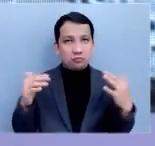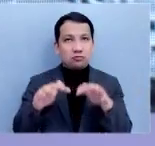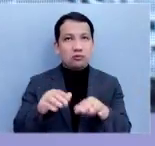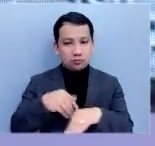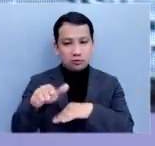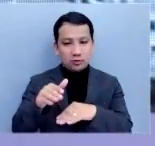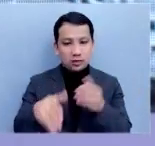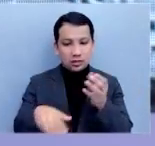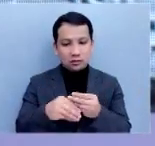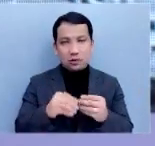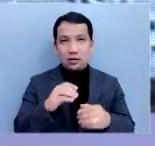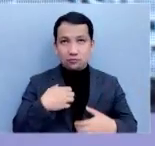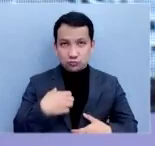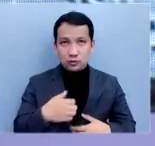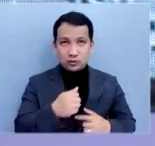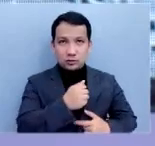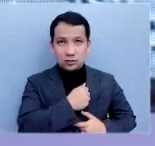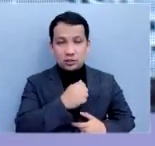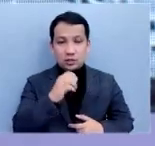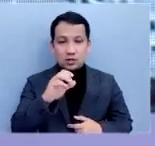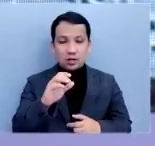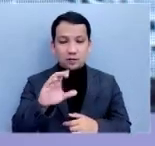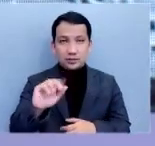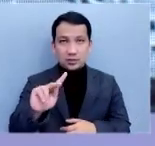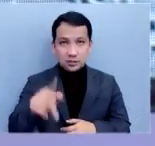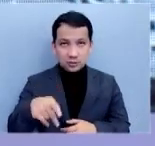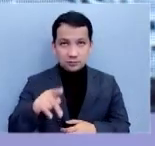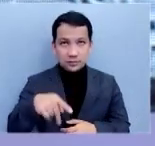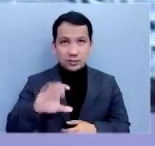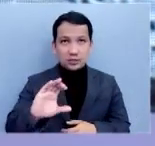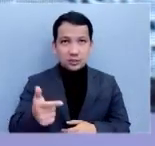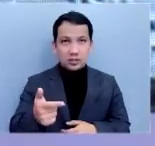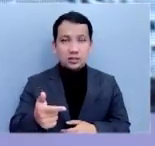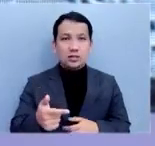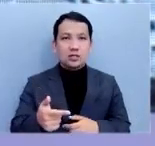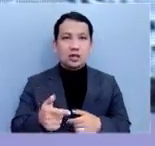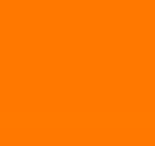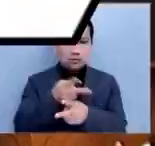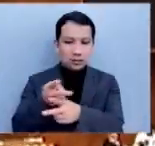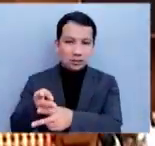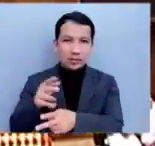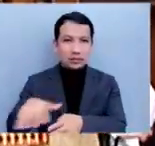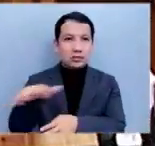at Coast Guard ang magbabantay sa seguridad. Nasa frontline na balitang yan si Marianne Enriquez.